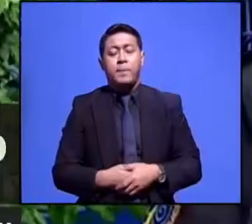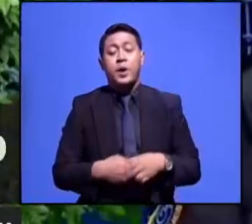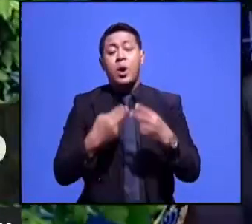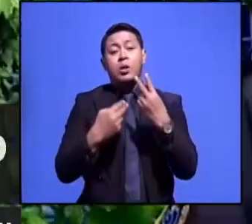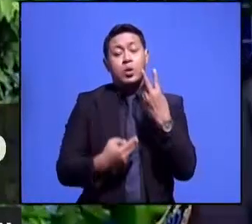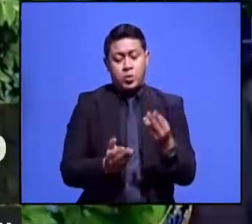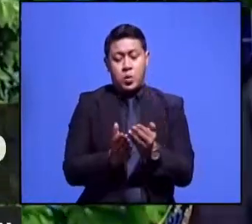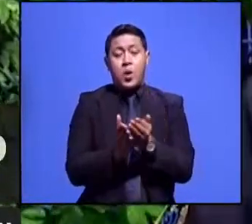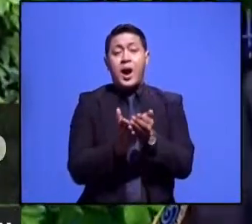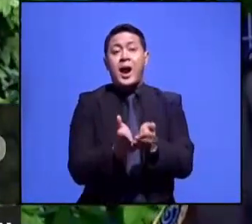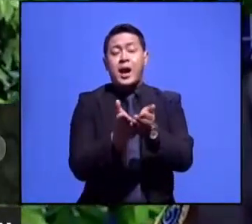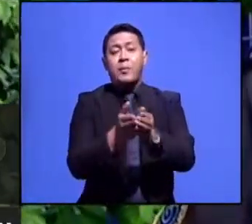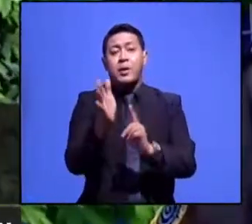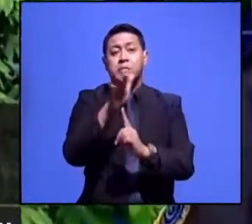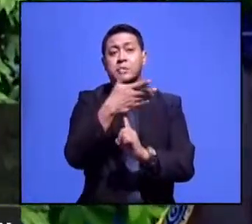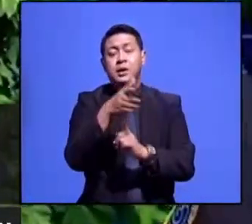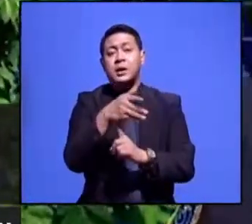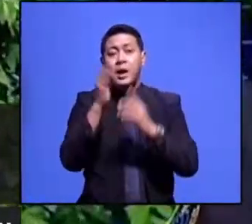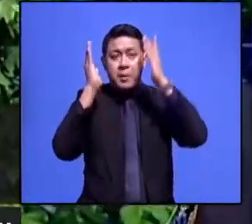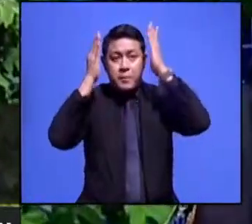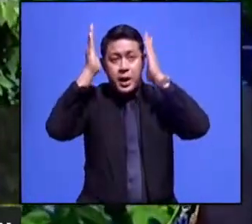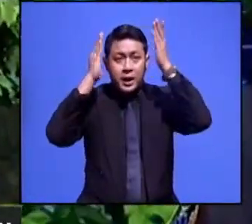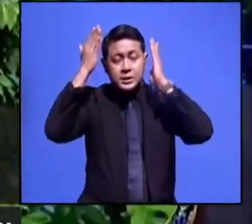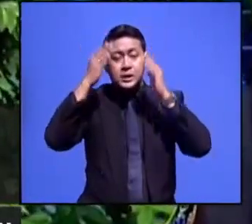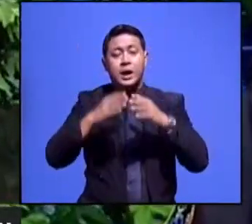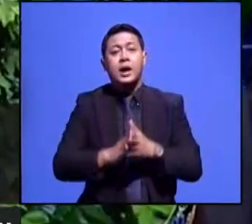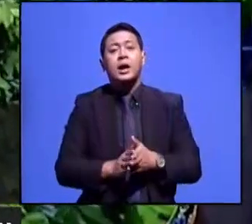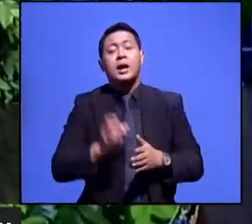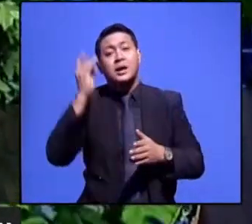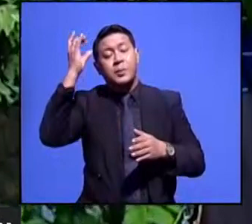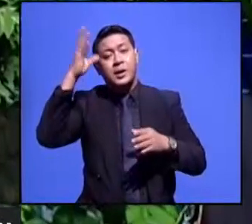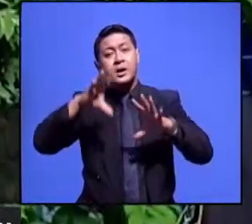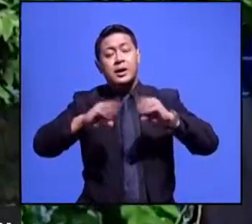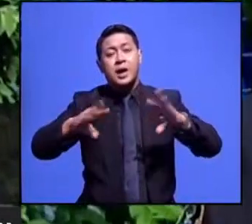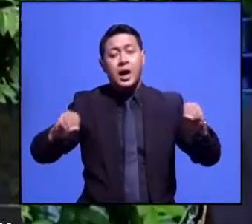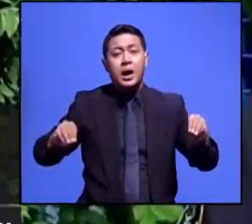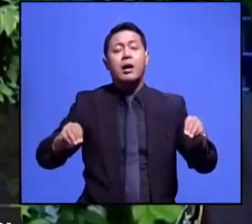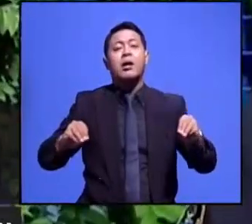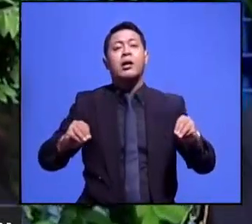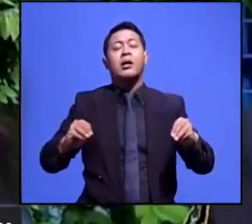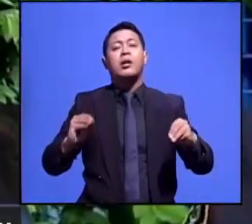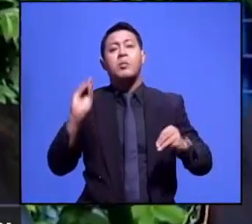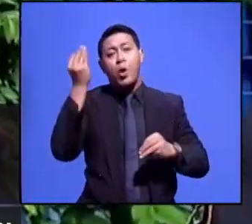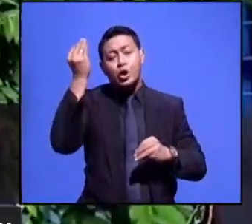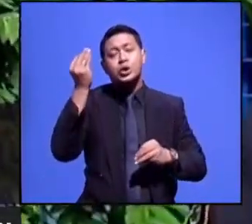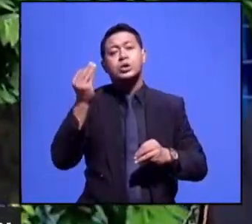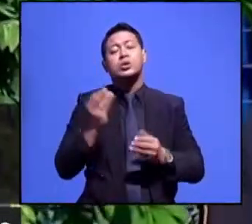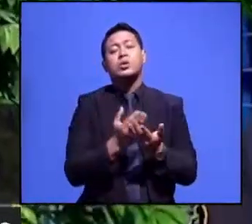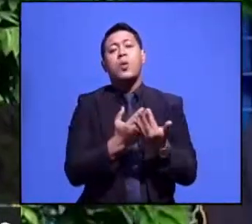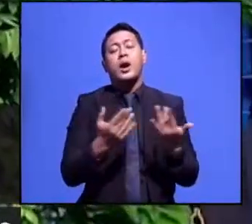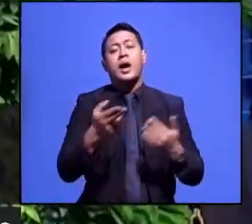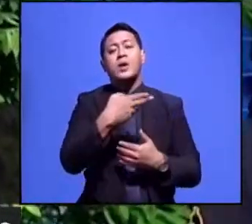Kedua kapal tersebut berbendera Malaysia, ABK beserta tekomnya itu adalah warga negara kita,